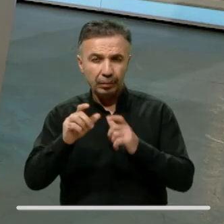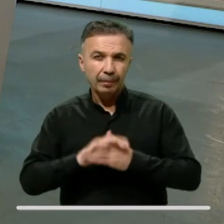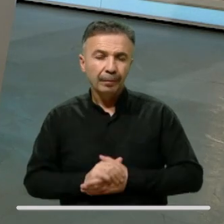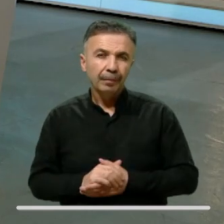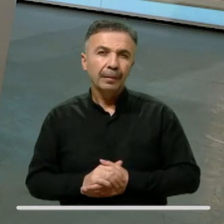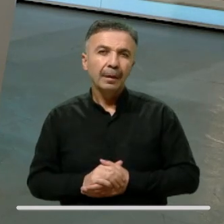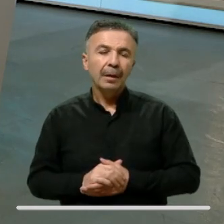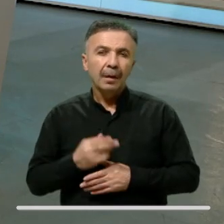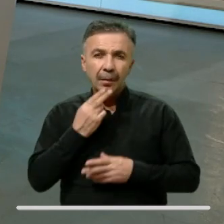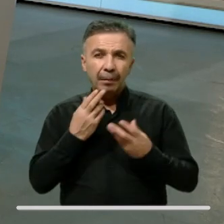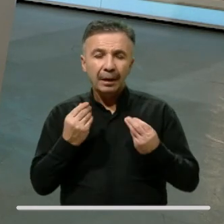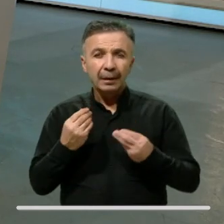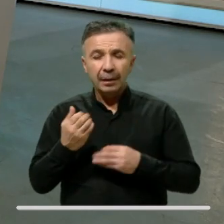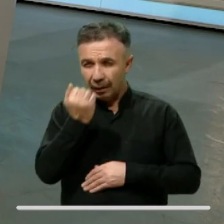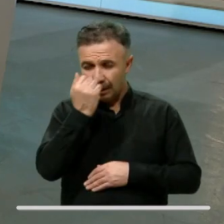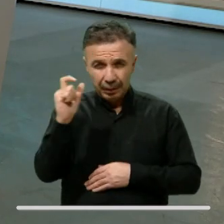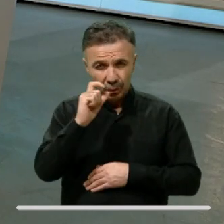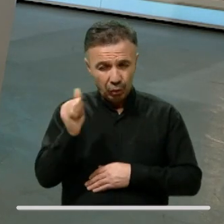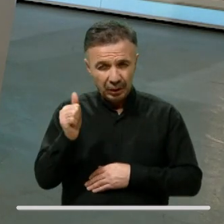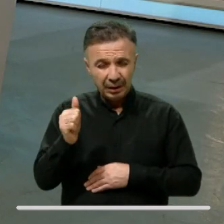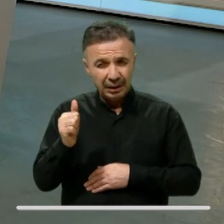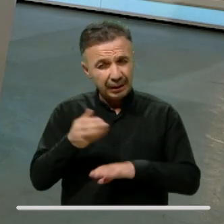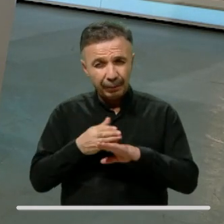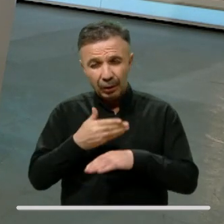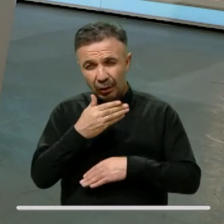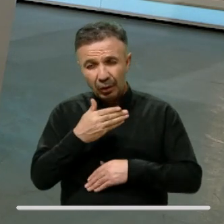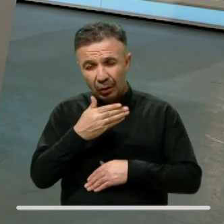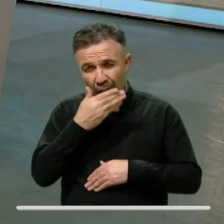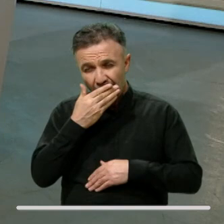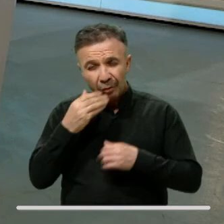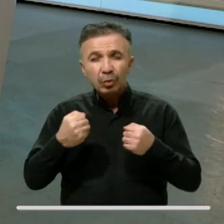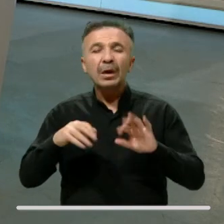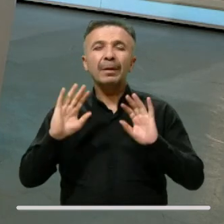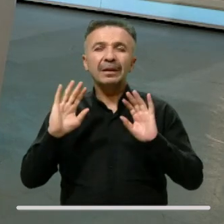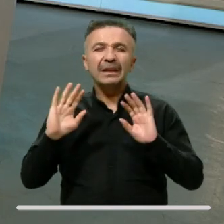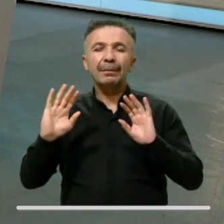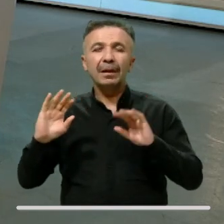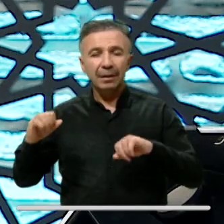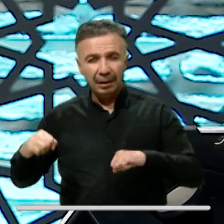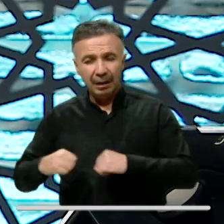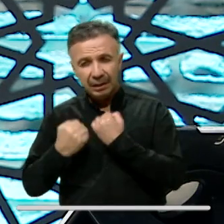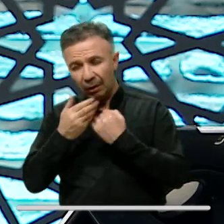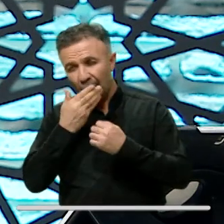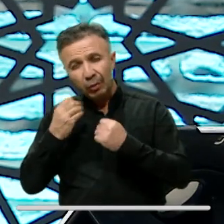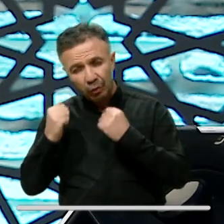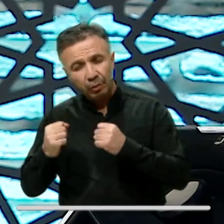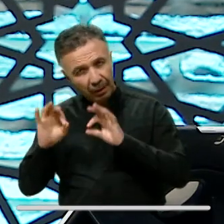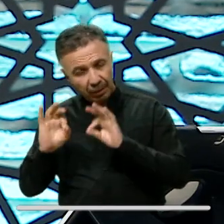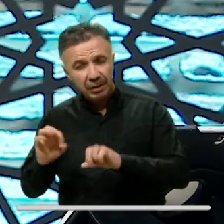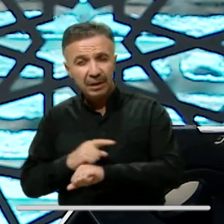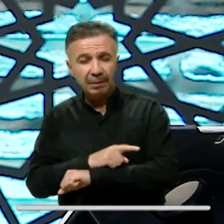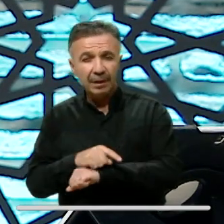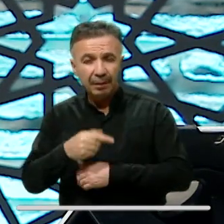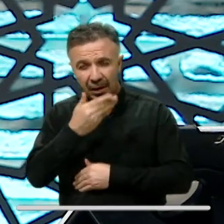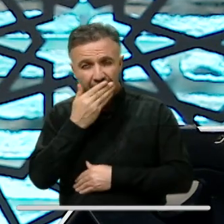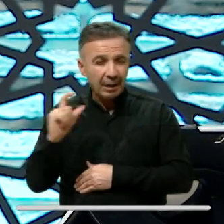hocam, bayanların özel günleri dolayısıyla tutamadığı oruçların kazasını biz yine tutmaya başladığımızda